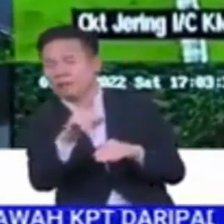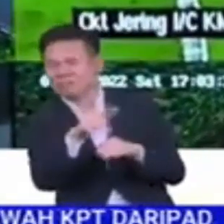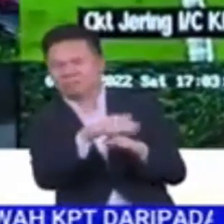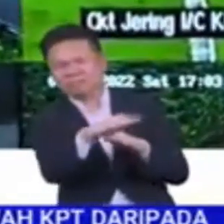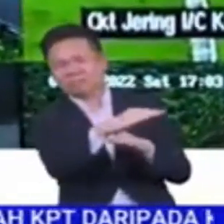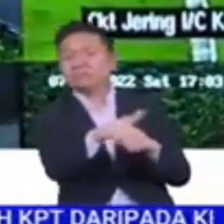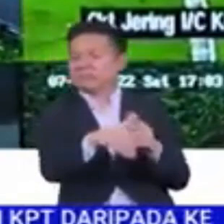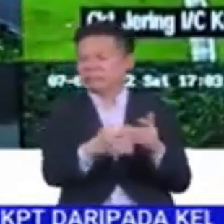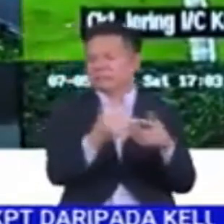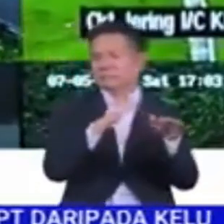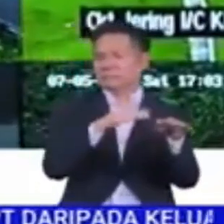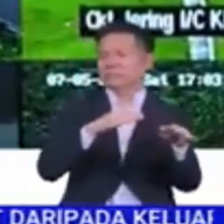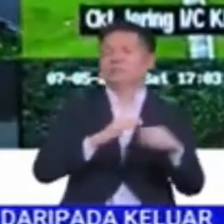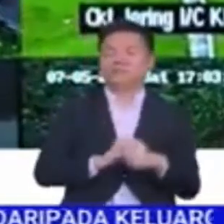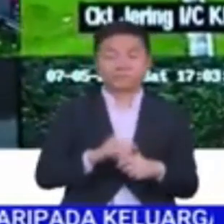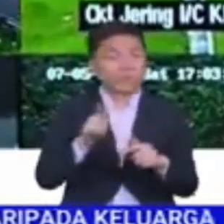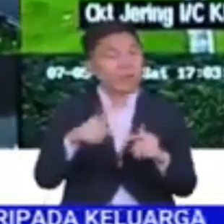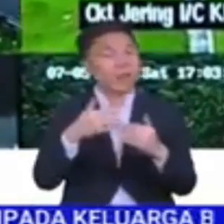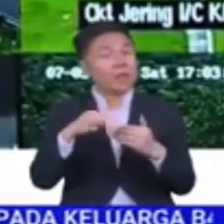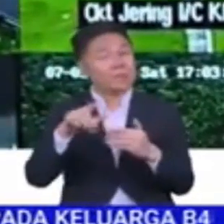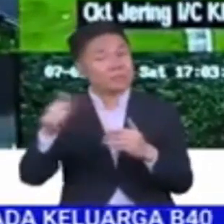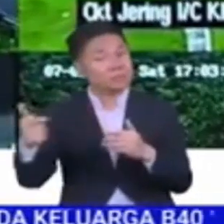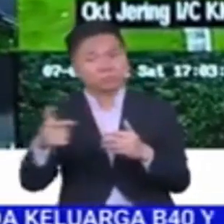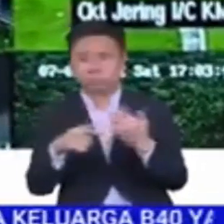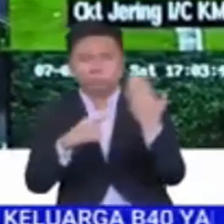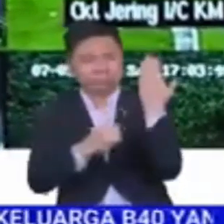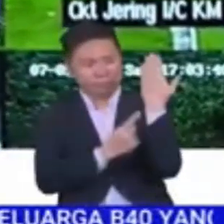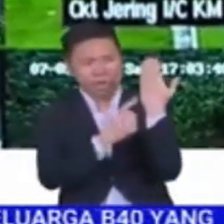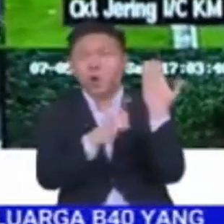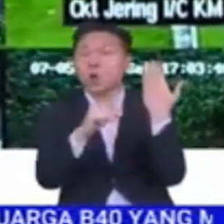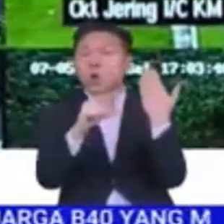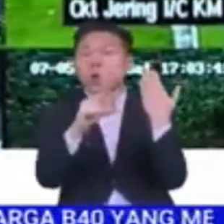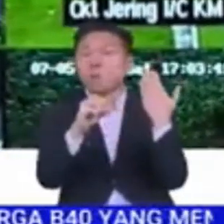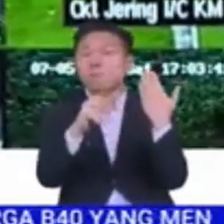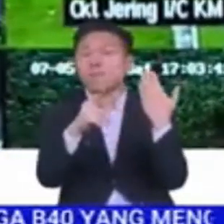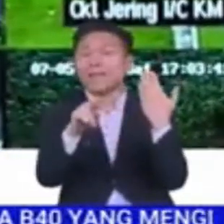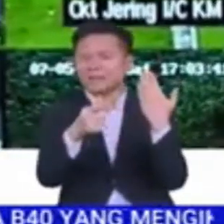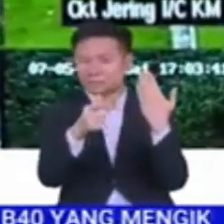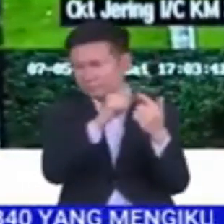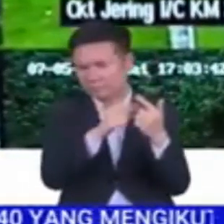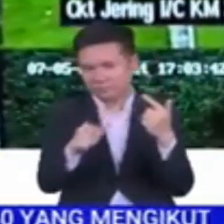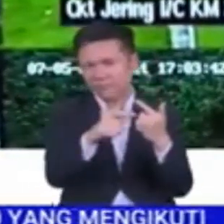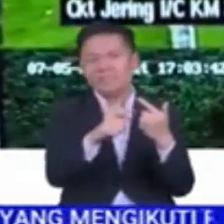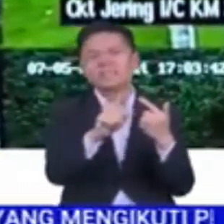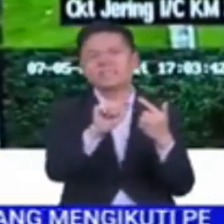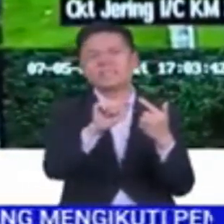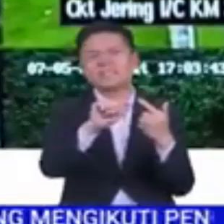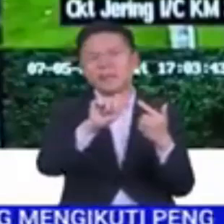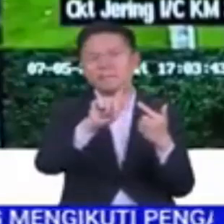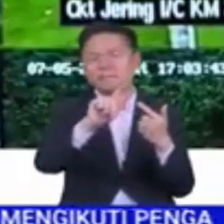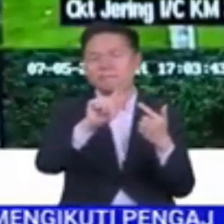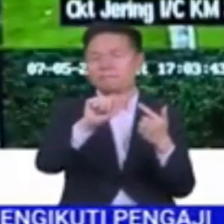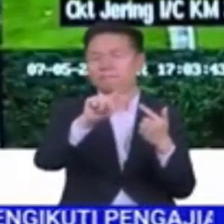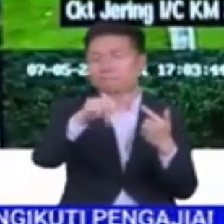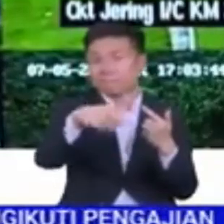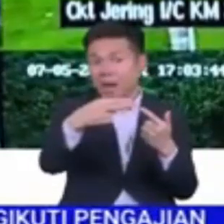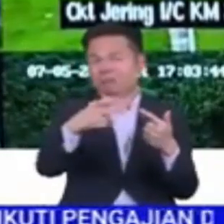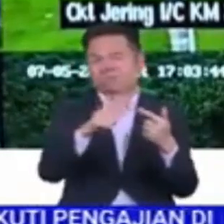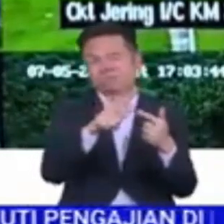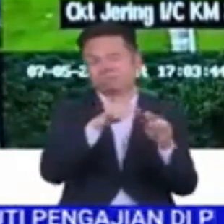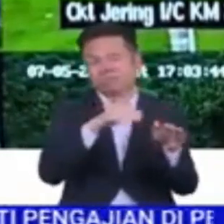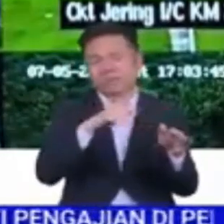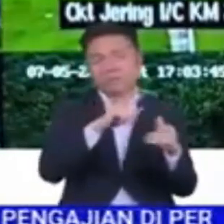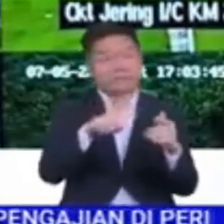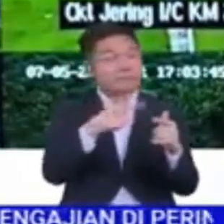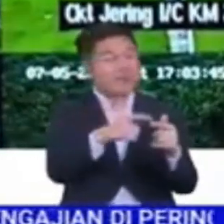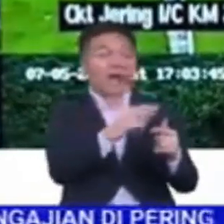perlahan juga di sebanyak 13 km dari Gopeng ke Tapah, perlahan 5 km dari Tapah ke